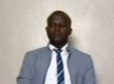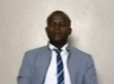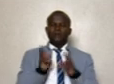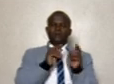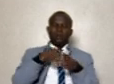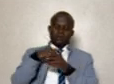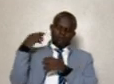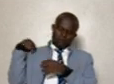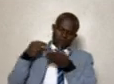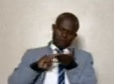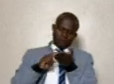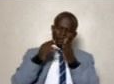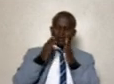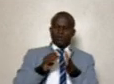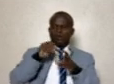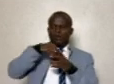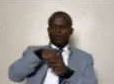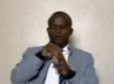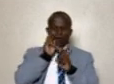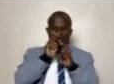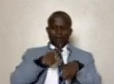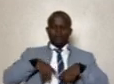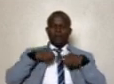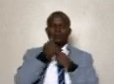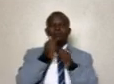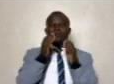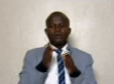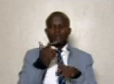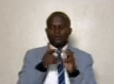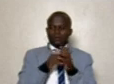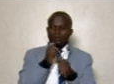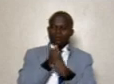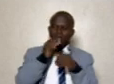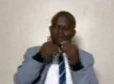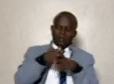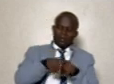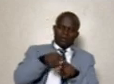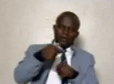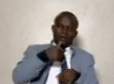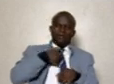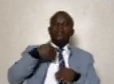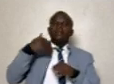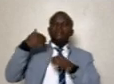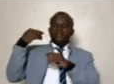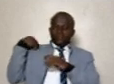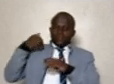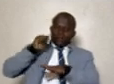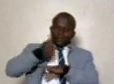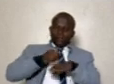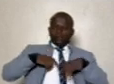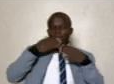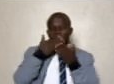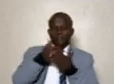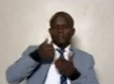nshingano z'abakoresha harimo no kureba imibereho y'umukozi ariko n'umukozi nawe afite uruhare mu kugena imibereho myiza